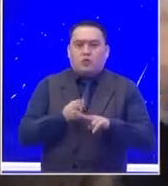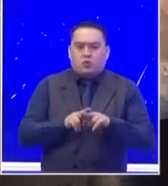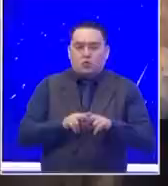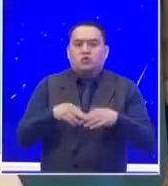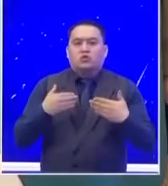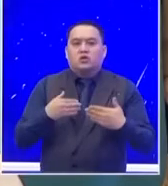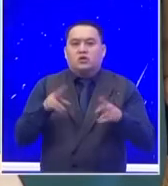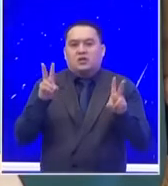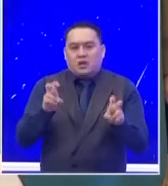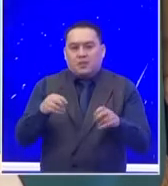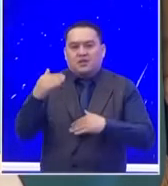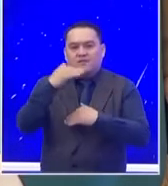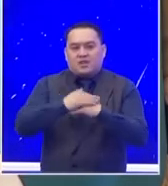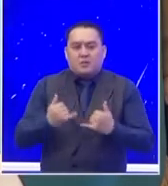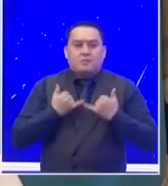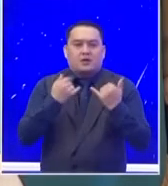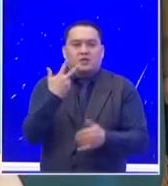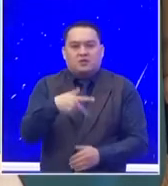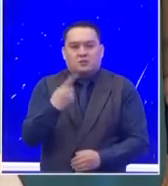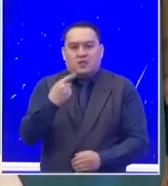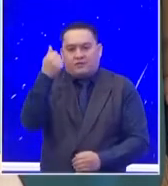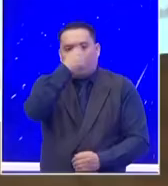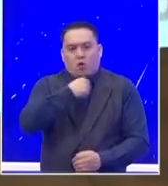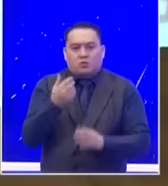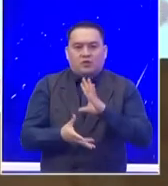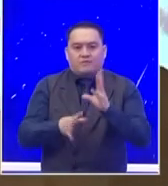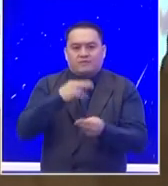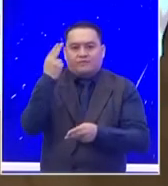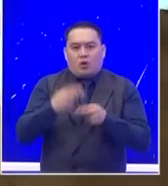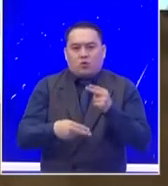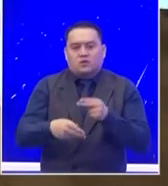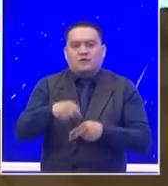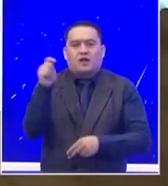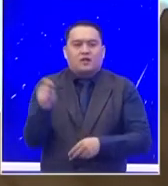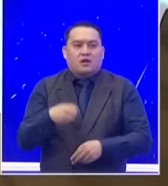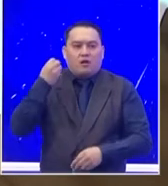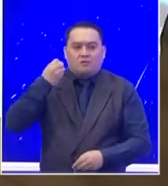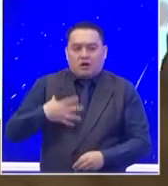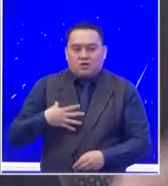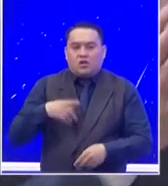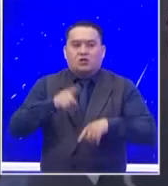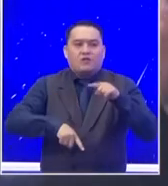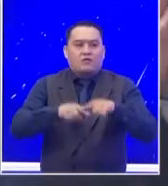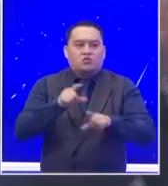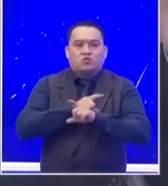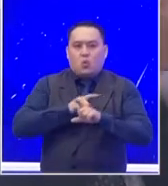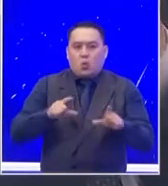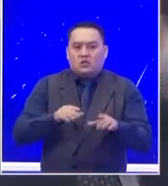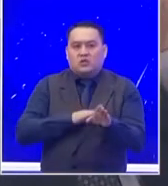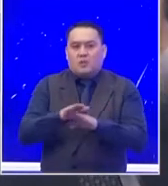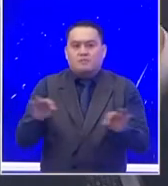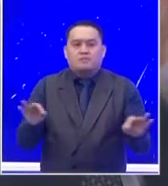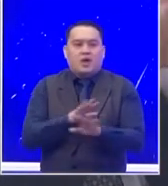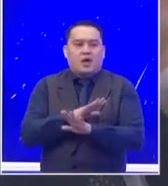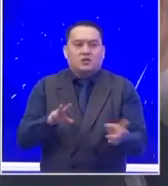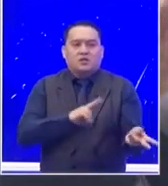лейтмотивом прошел тематический вечер, посвященный 31-й годовщине вывода советских войск из Афганистана. Творческий коллектив учащихся школы исполнил песенные